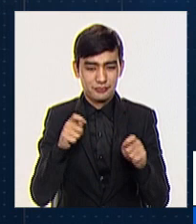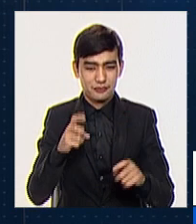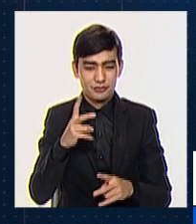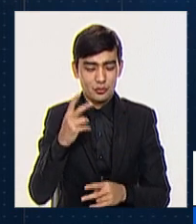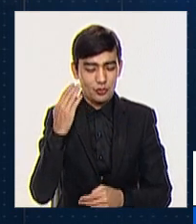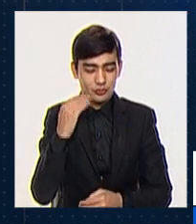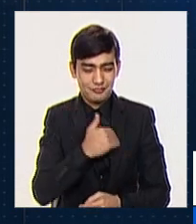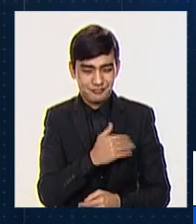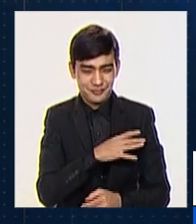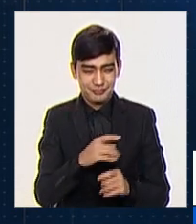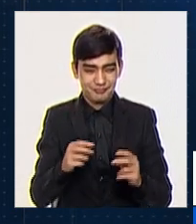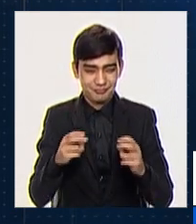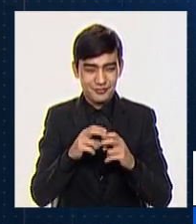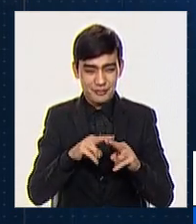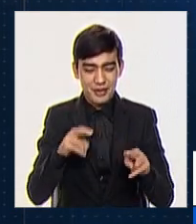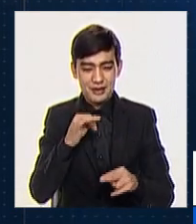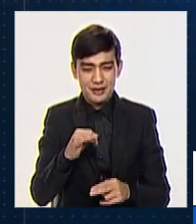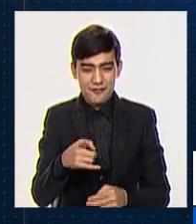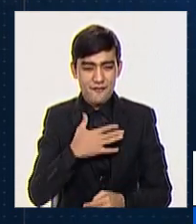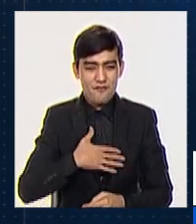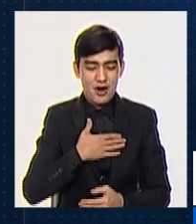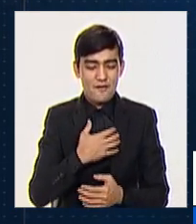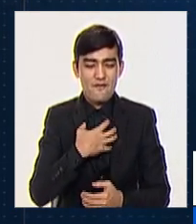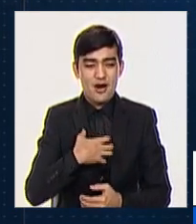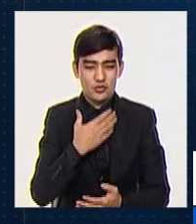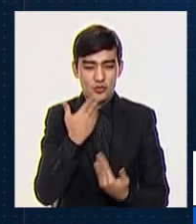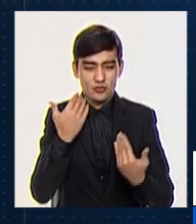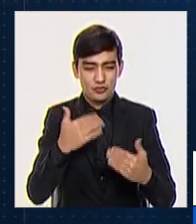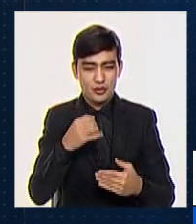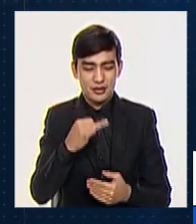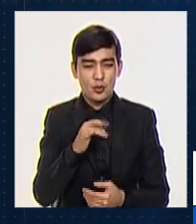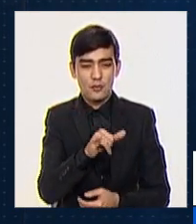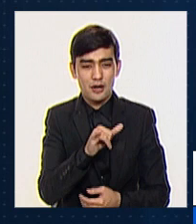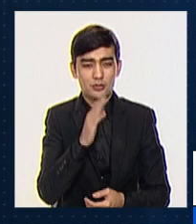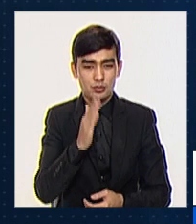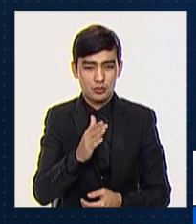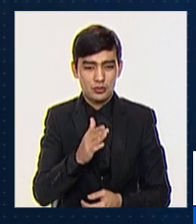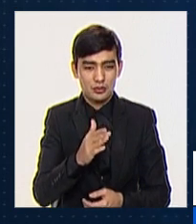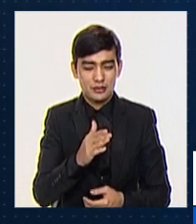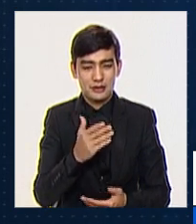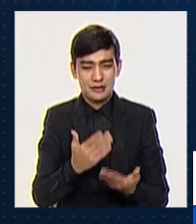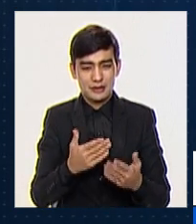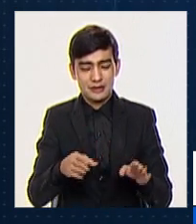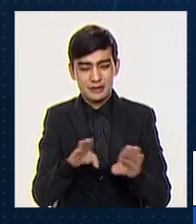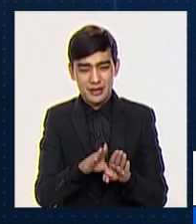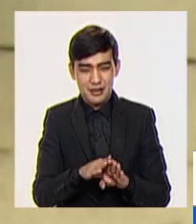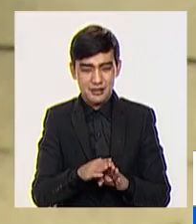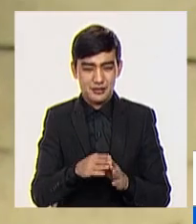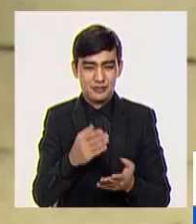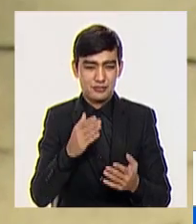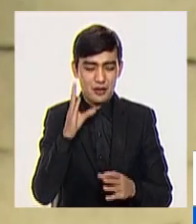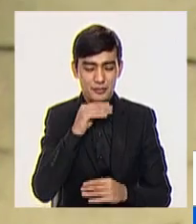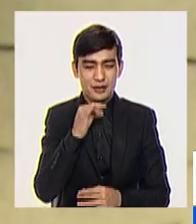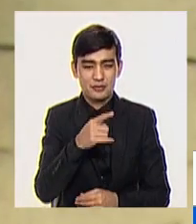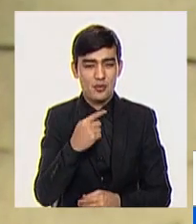мотиву. Хотя это уже не важно. Вас будут таскать, а могут закрыть лица участников.